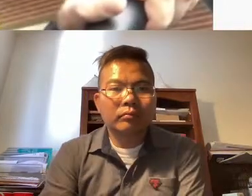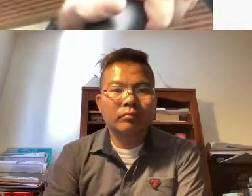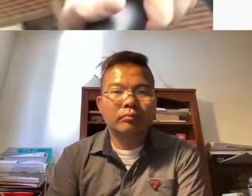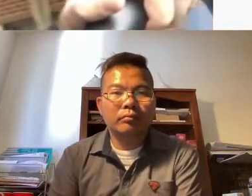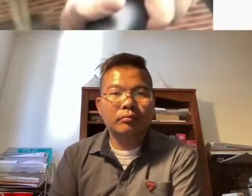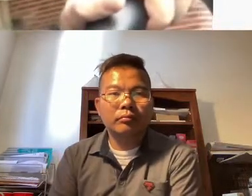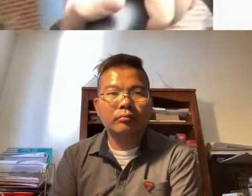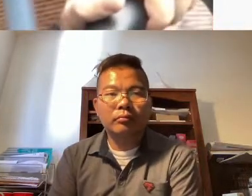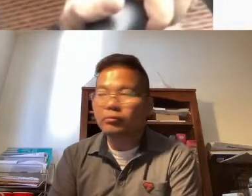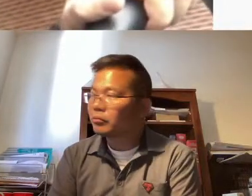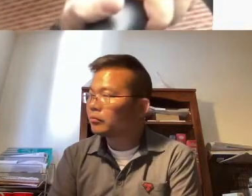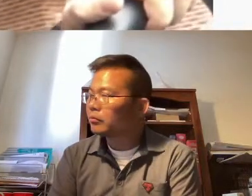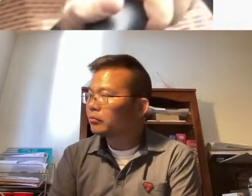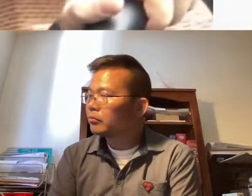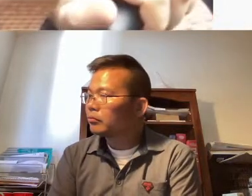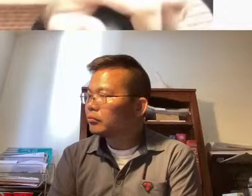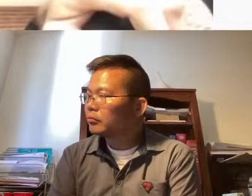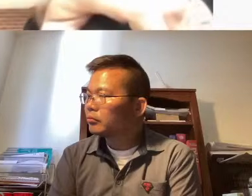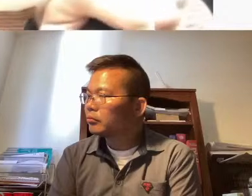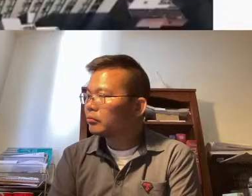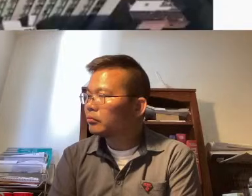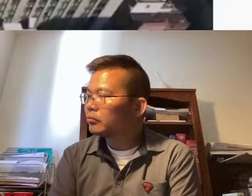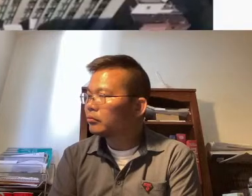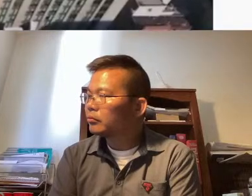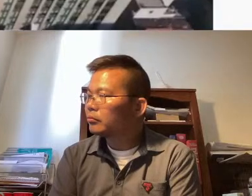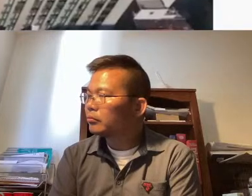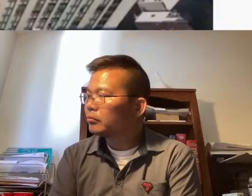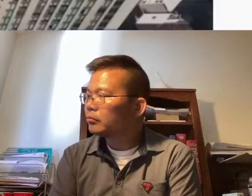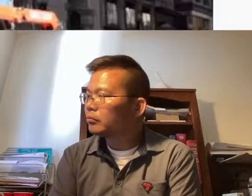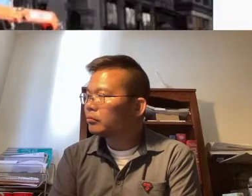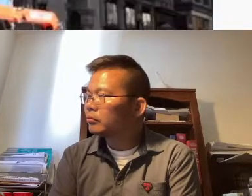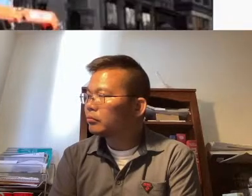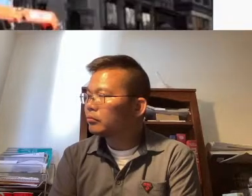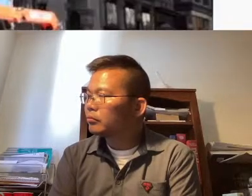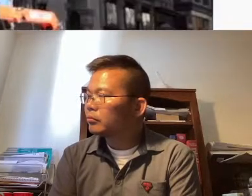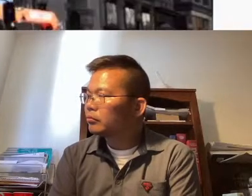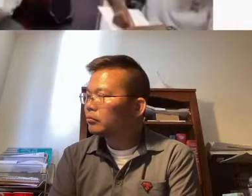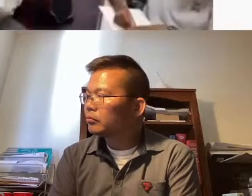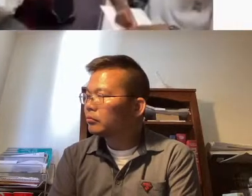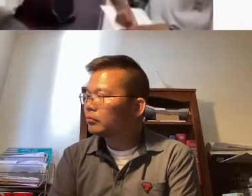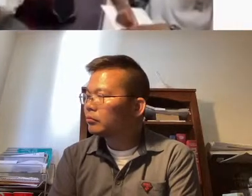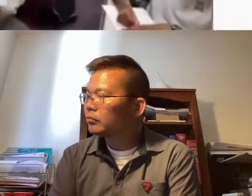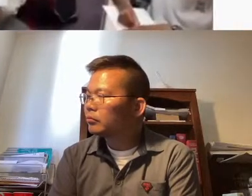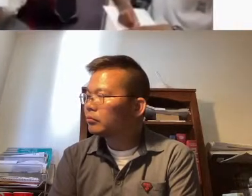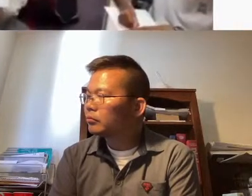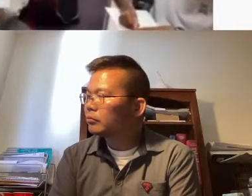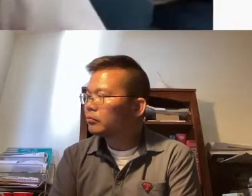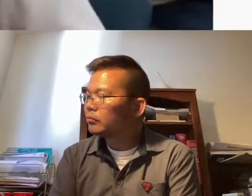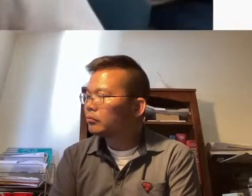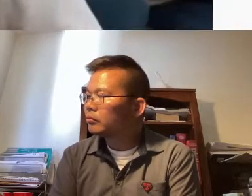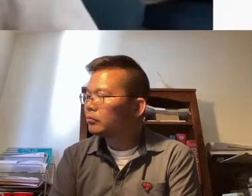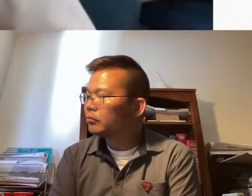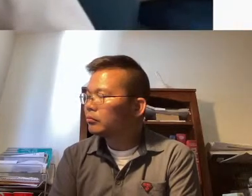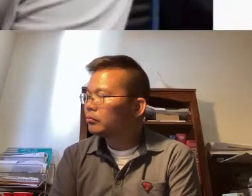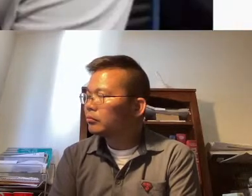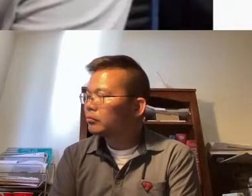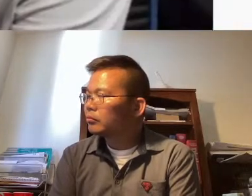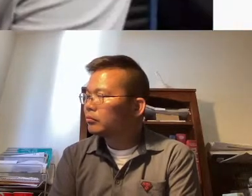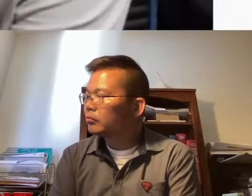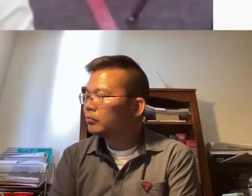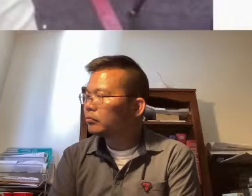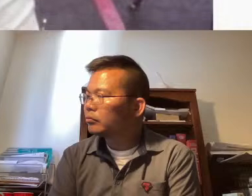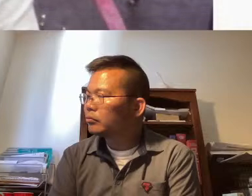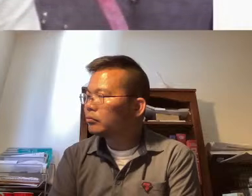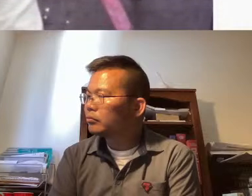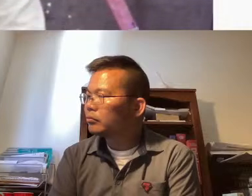sao began 9 months tại sao ago. có những người bảo vệ Vincent Hoài Linh teaches bất at chấp an inner chẳng city hạn school như là in Baltimore. đưa ra những cái chứng Budget từ cuts giả left the để school mà without aircon and bảo